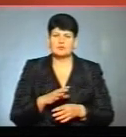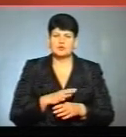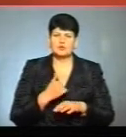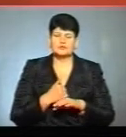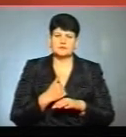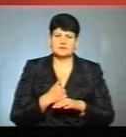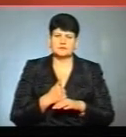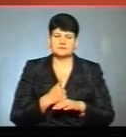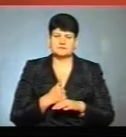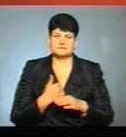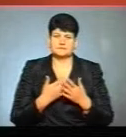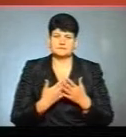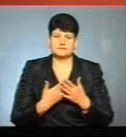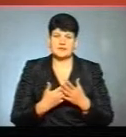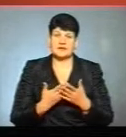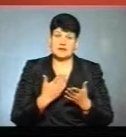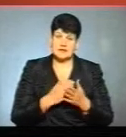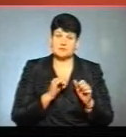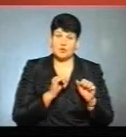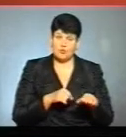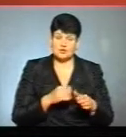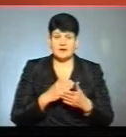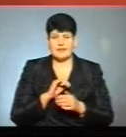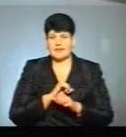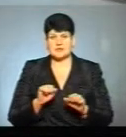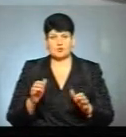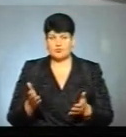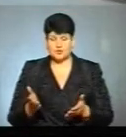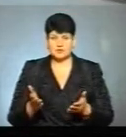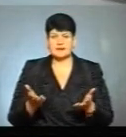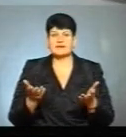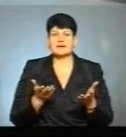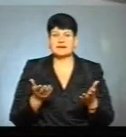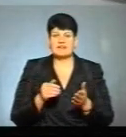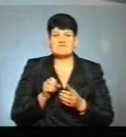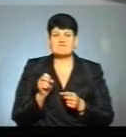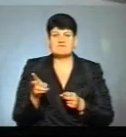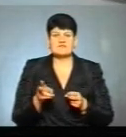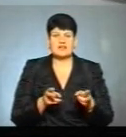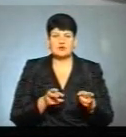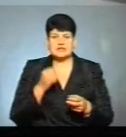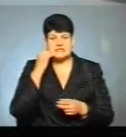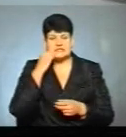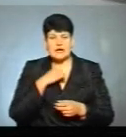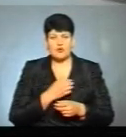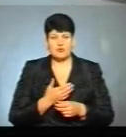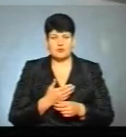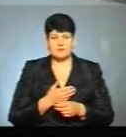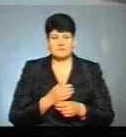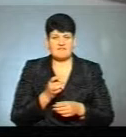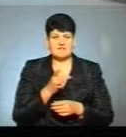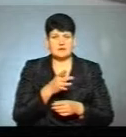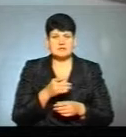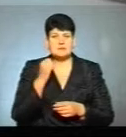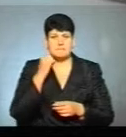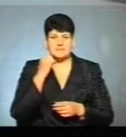основні критерії, якщо є громади спроможні і є неспроможні, яких викинули з старого перспективного плану?